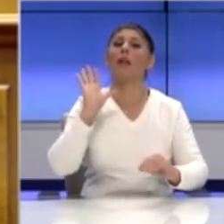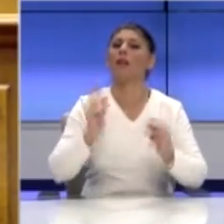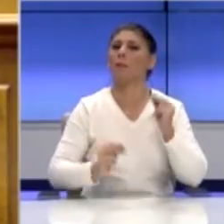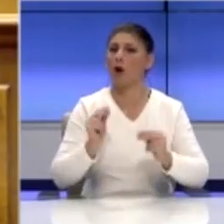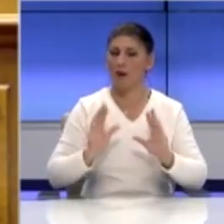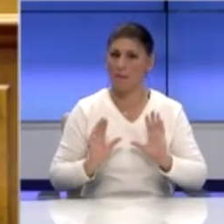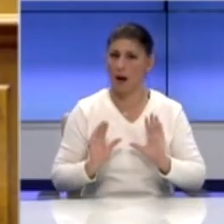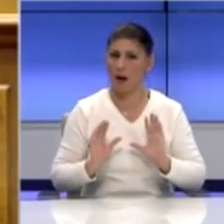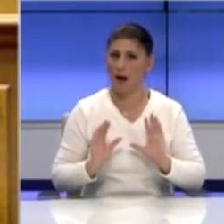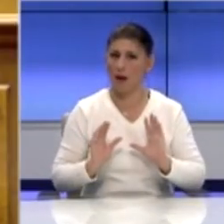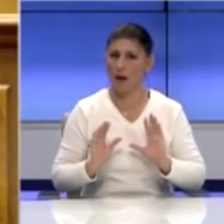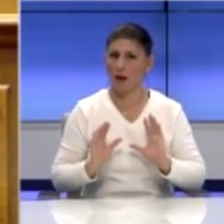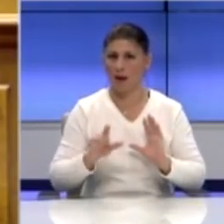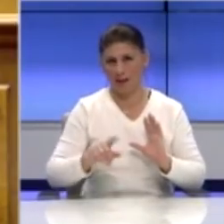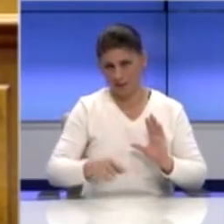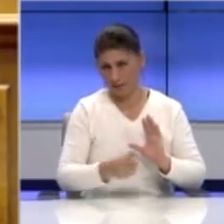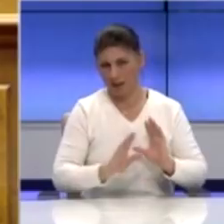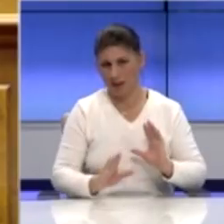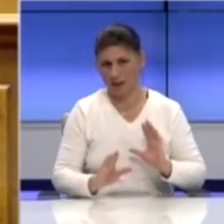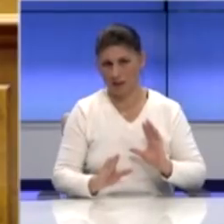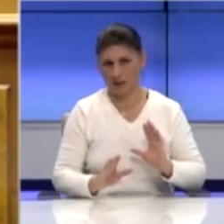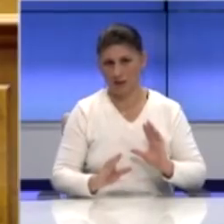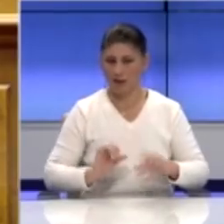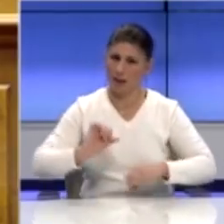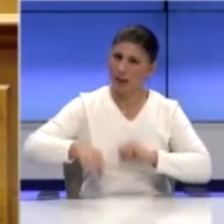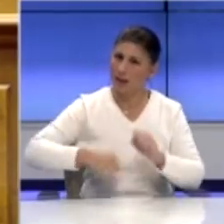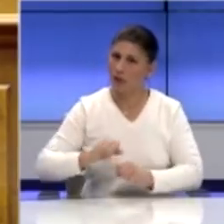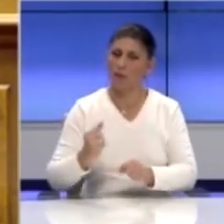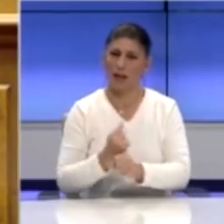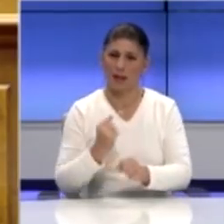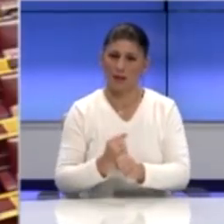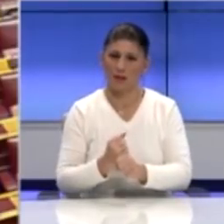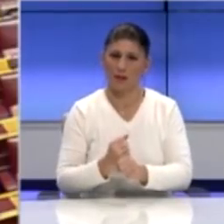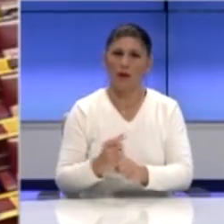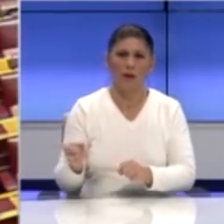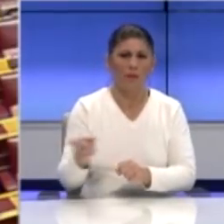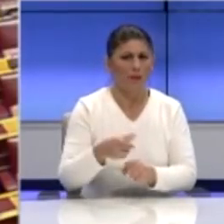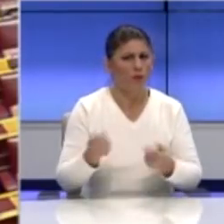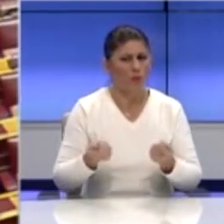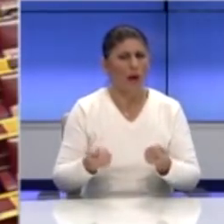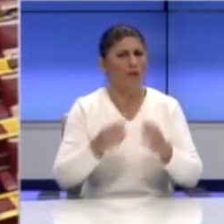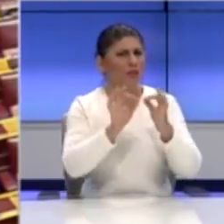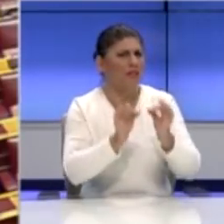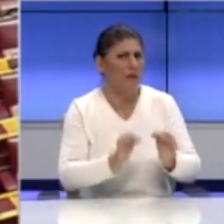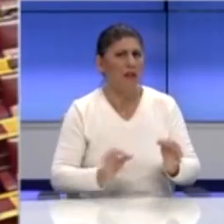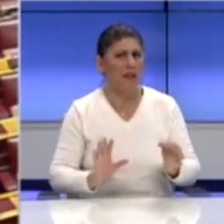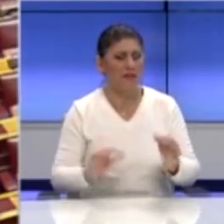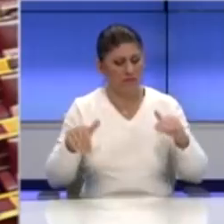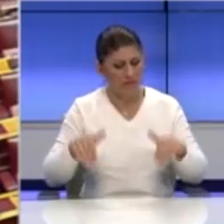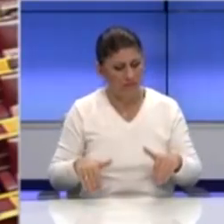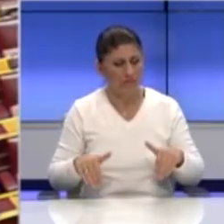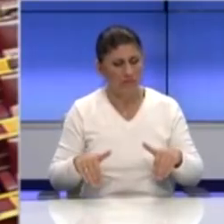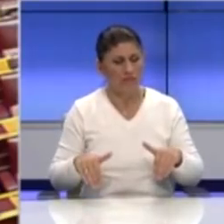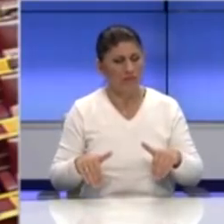πρόβλημα? Αλλά σας πείραξαν κάποιες κινητοποιήσεις των εργαζομένων που κι αυτές τις κάνουν συμβολικά,